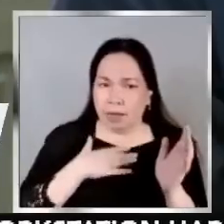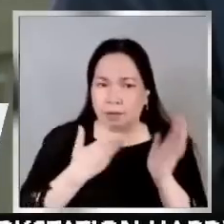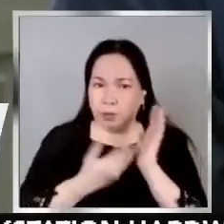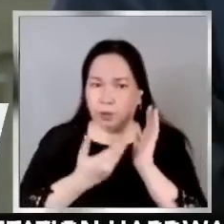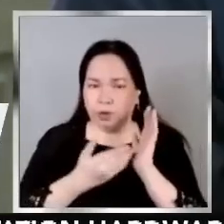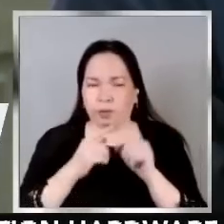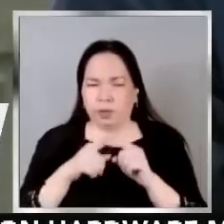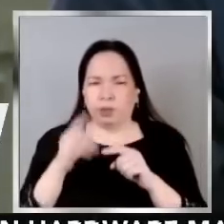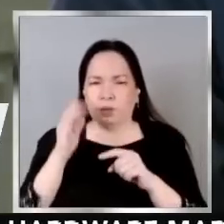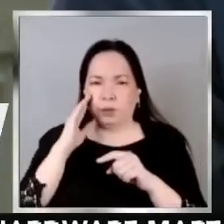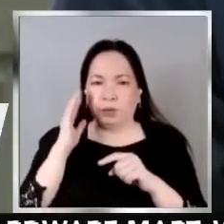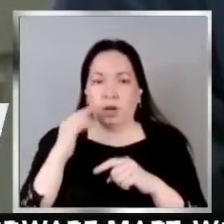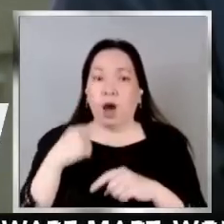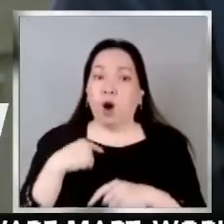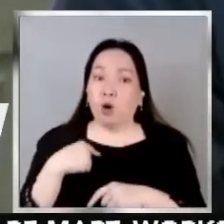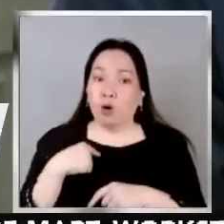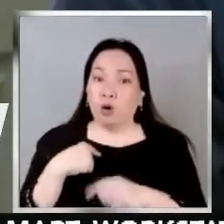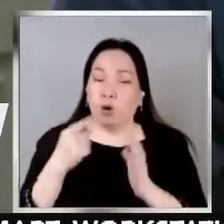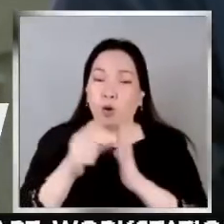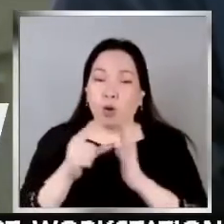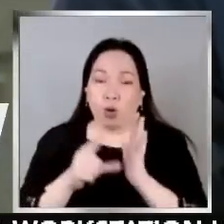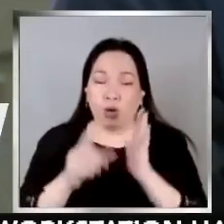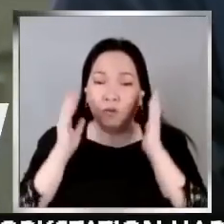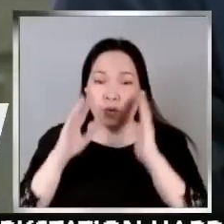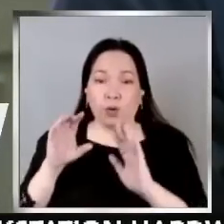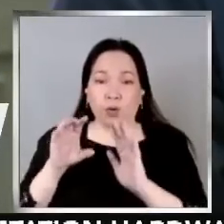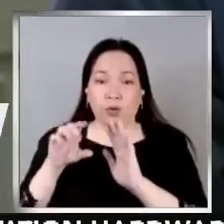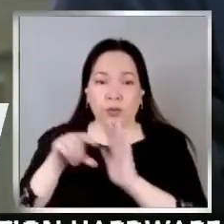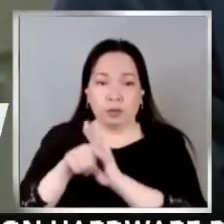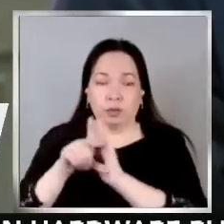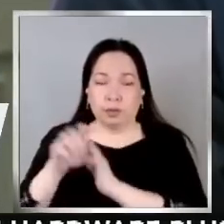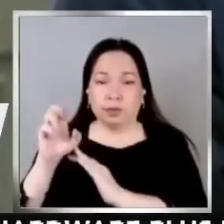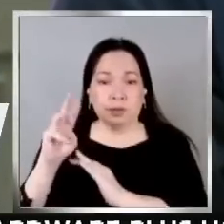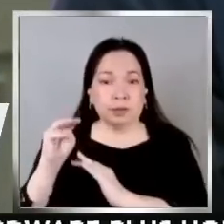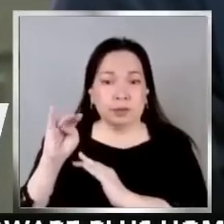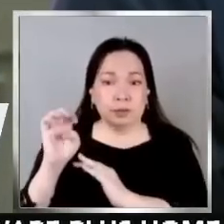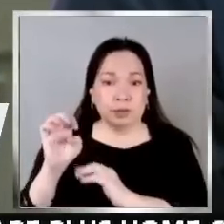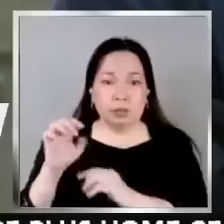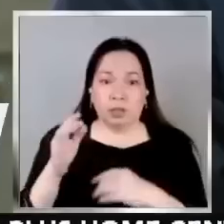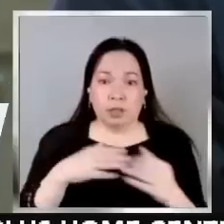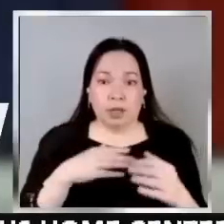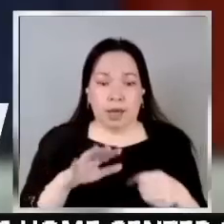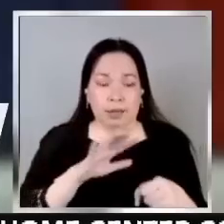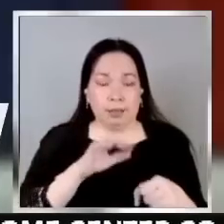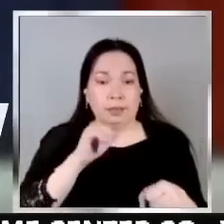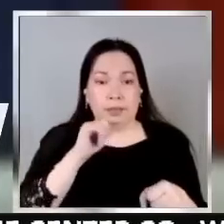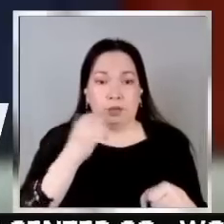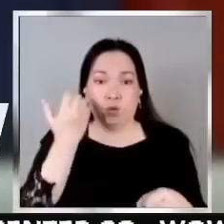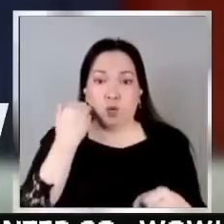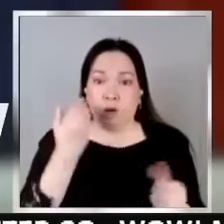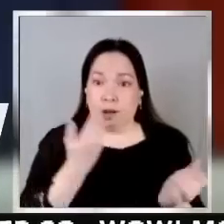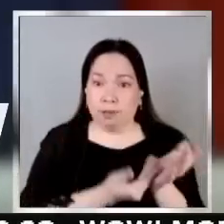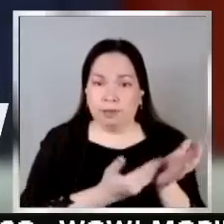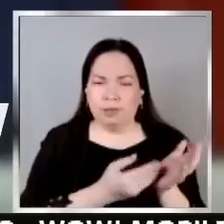criminal lawyer. But looking at this evidence is very, very disturbing.